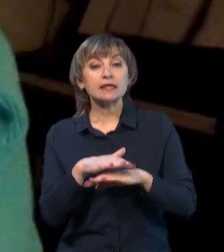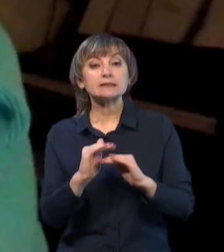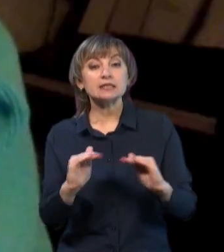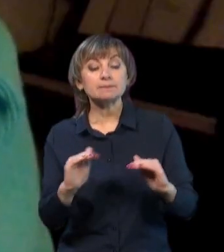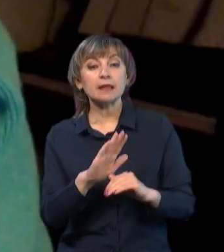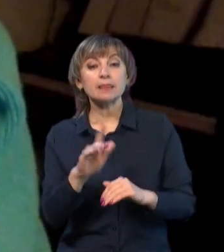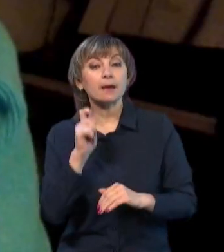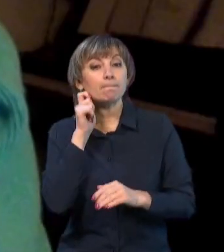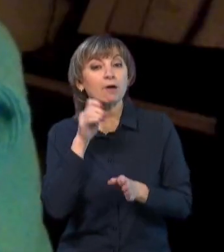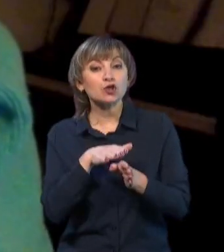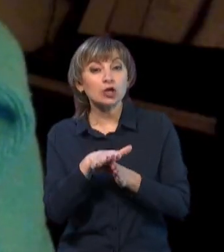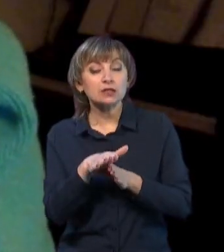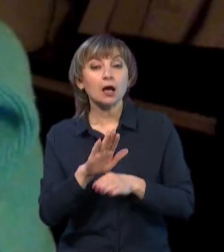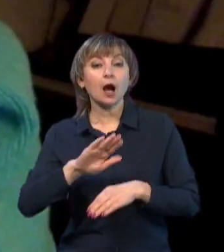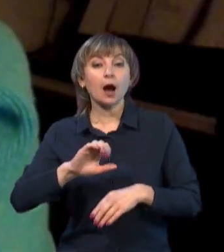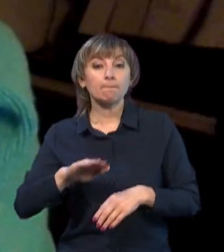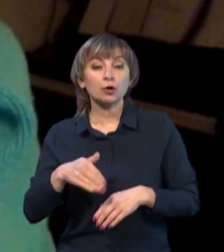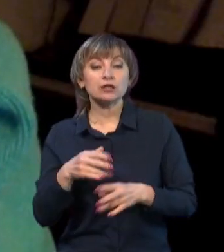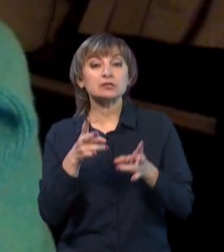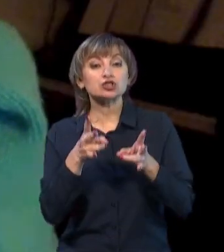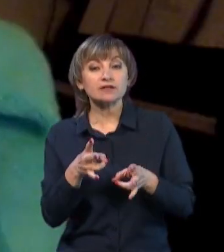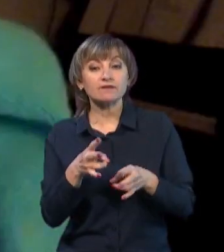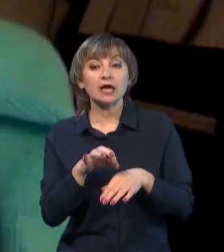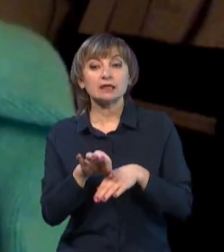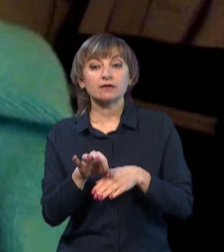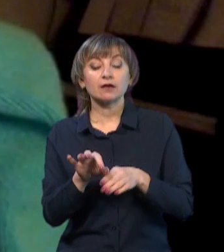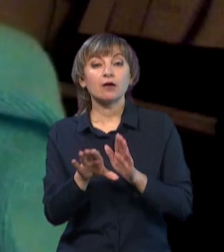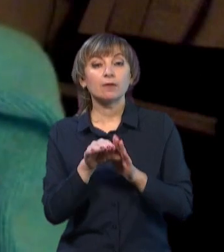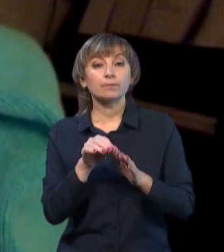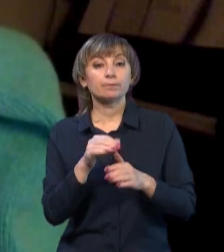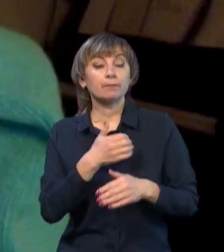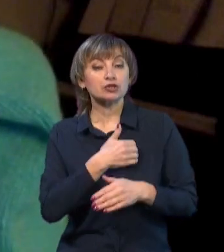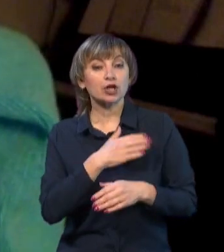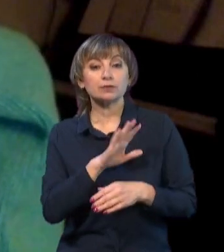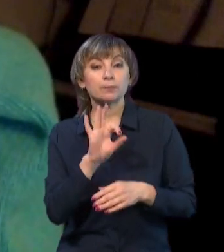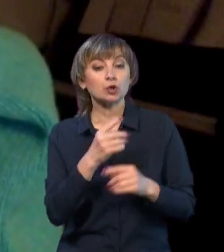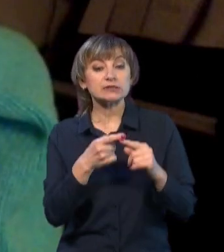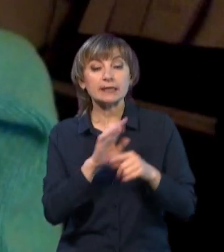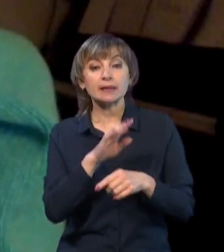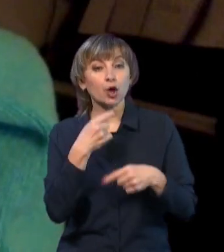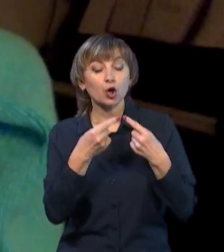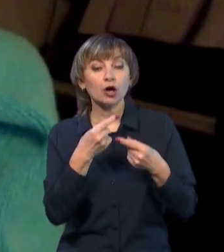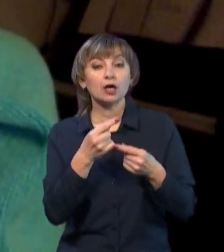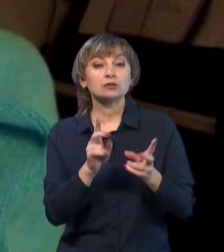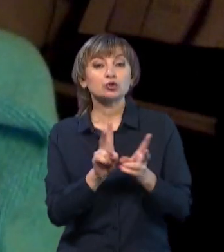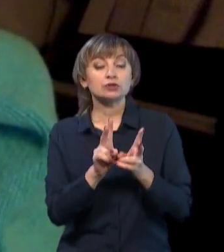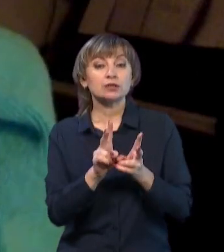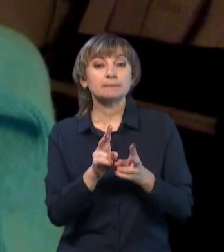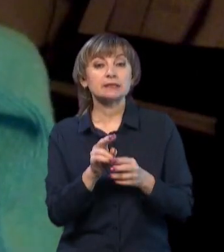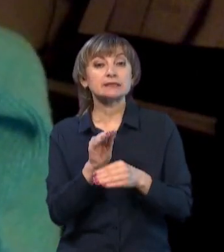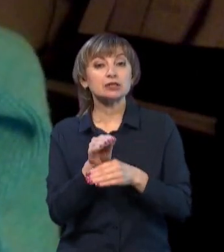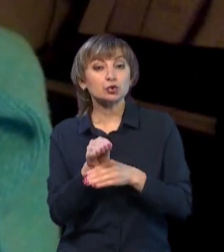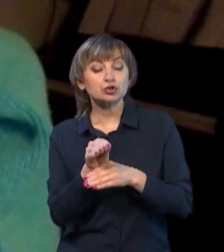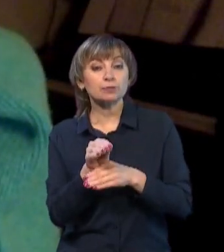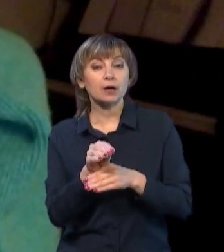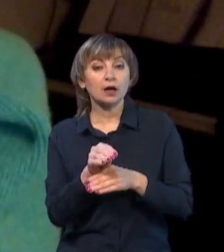неповнолітніми, і потім жертви насильства вибирають про це не говорити, тому що зустрічаються з певним засудженням